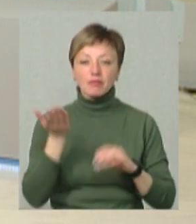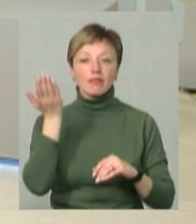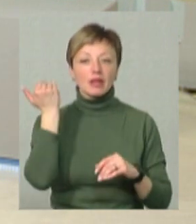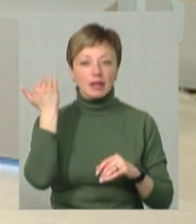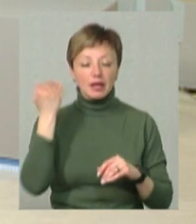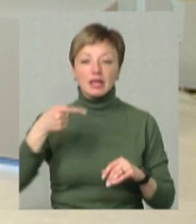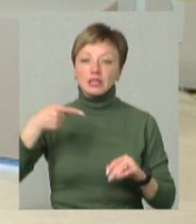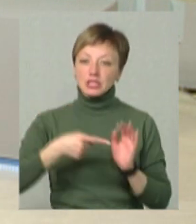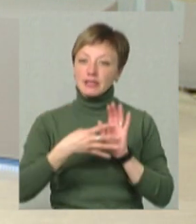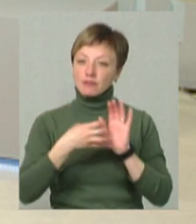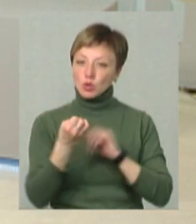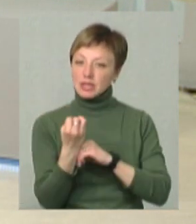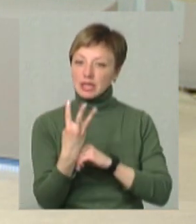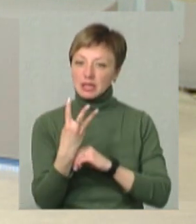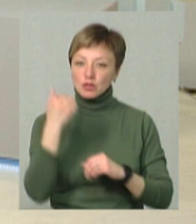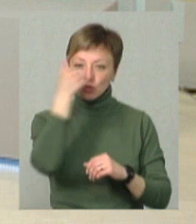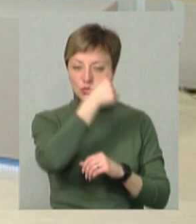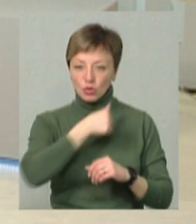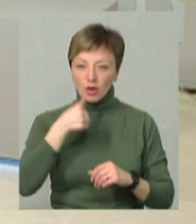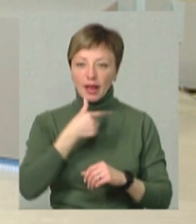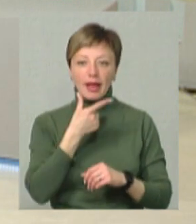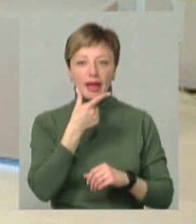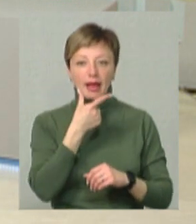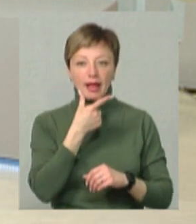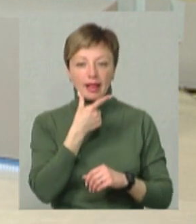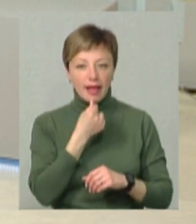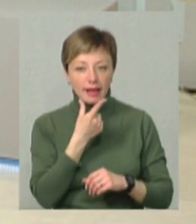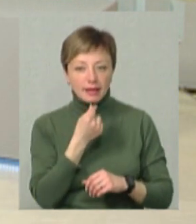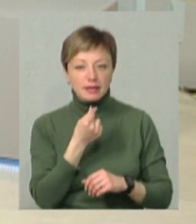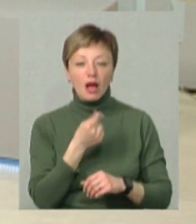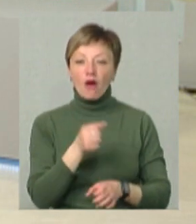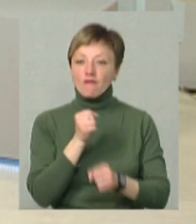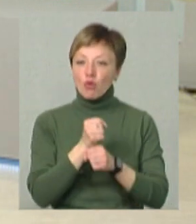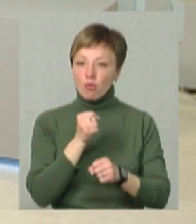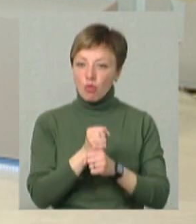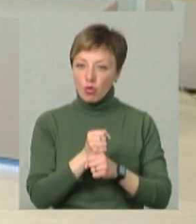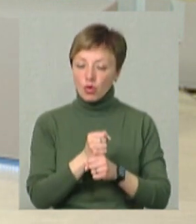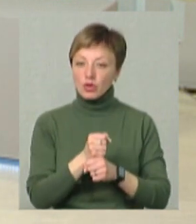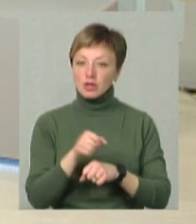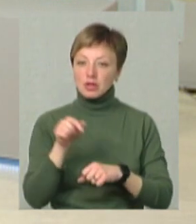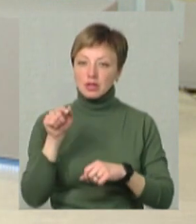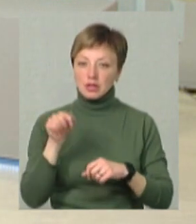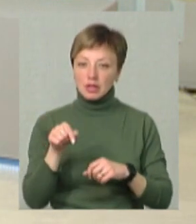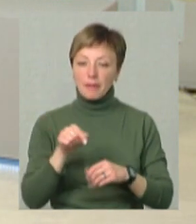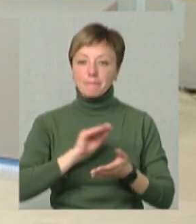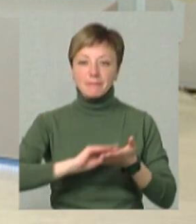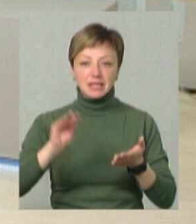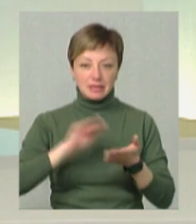в 1913 році, Ульянов Ленін в роботі о національній гордості Великоросу